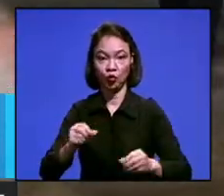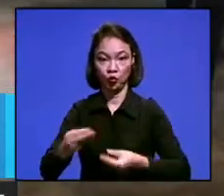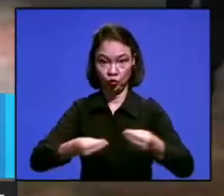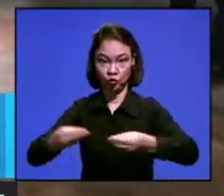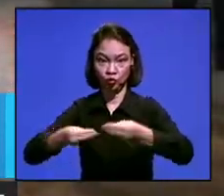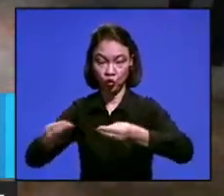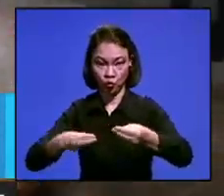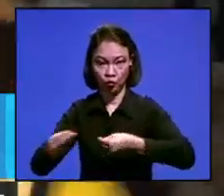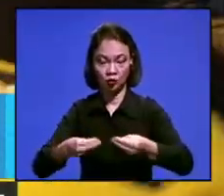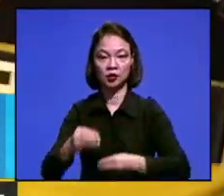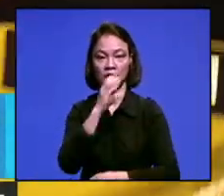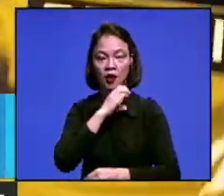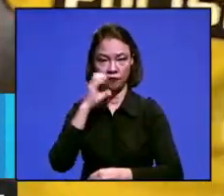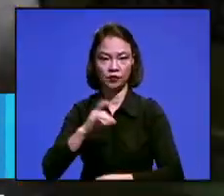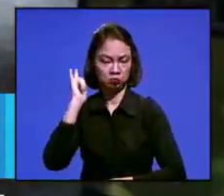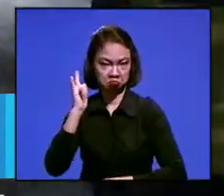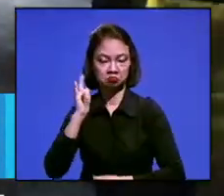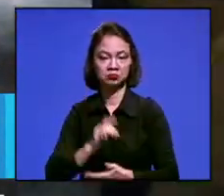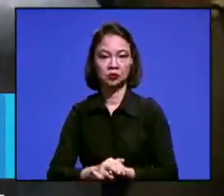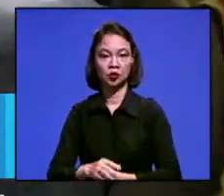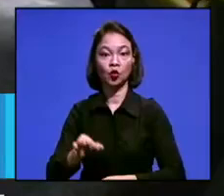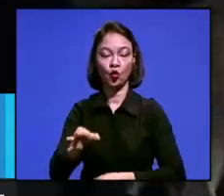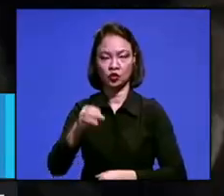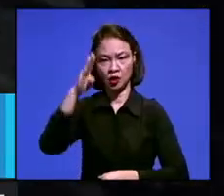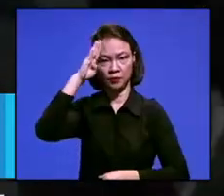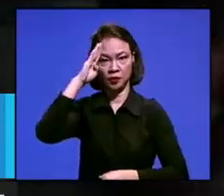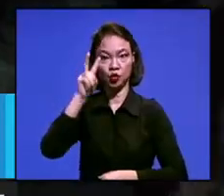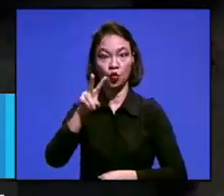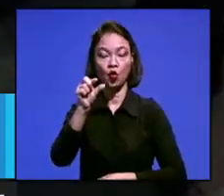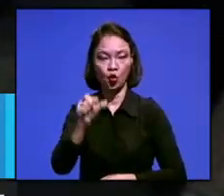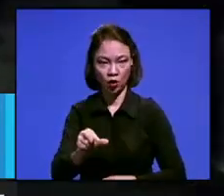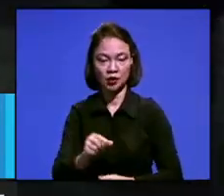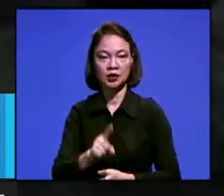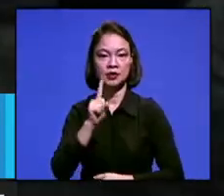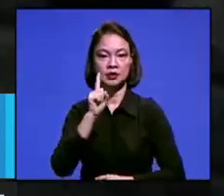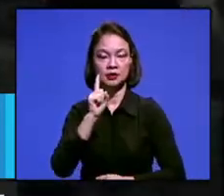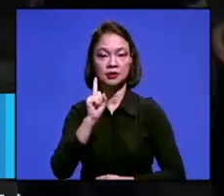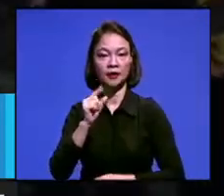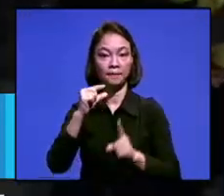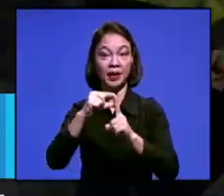mencegah penyebaran virus corona. Di Kota Blitar saat ini tercatat 2 orang dengan status PDP,